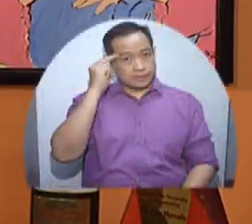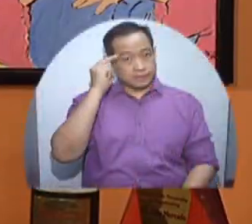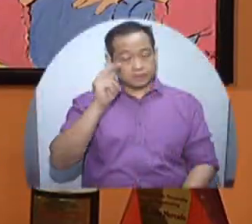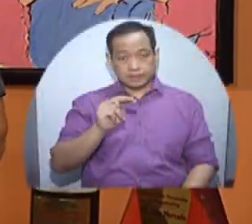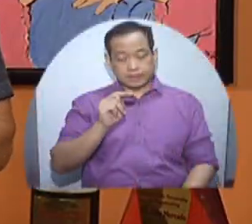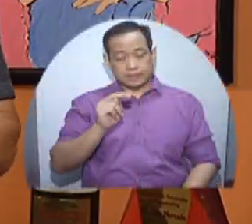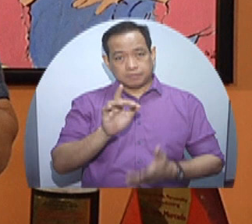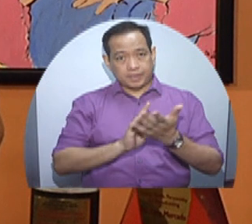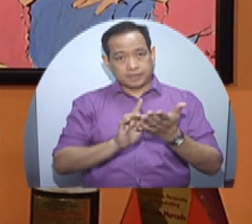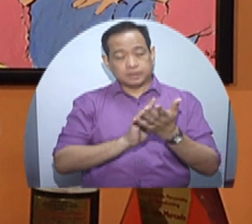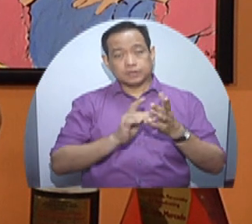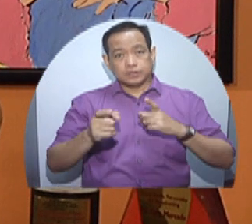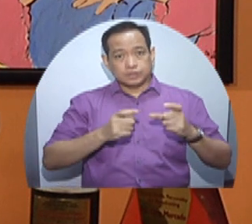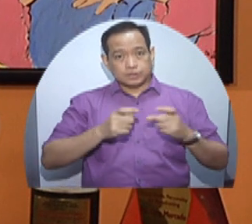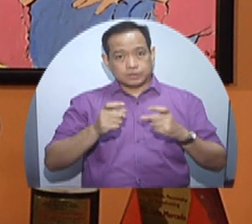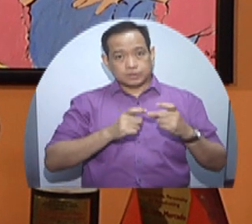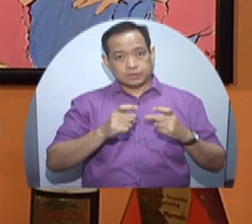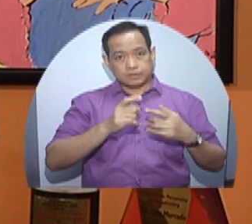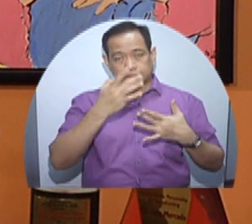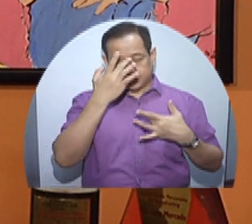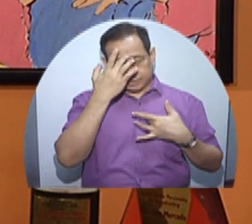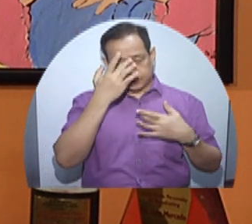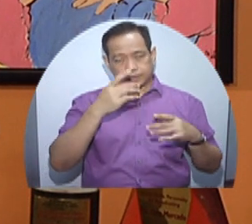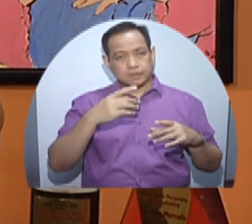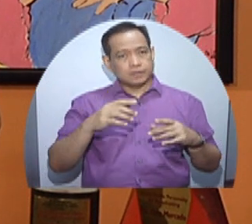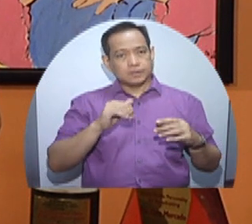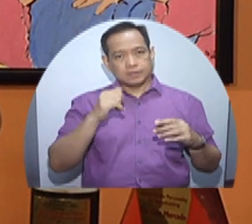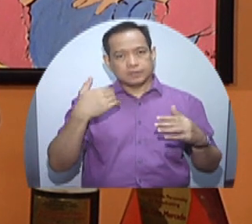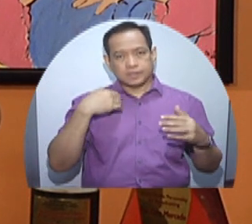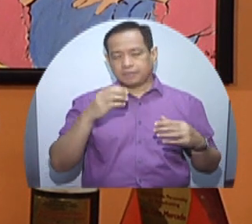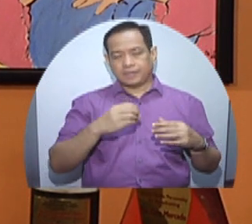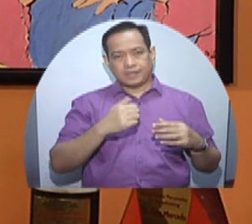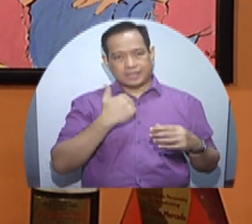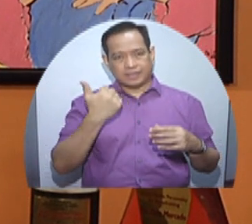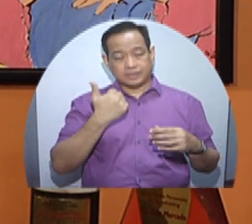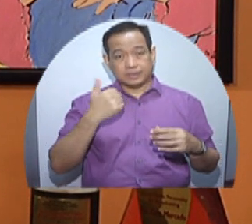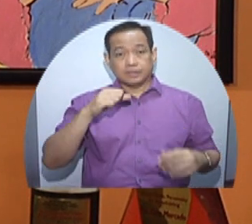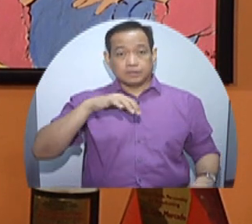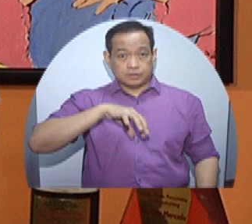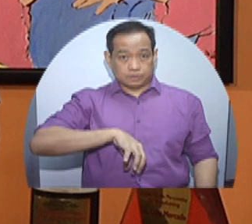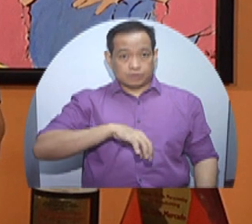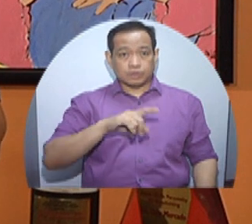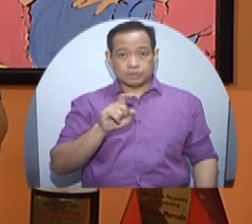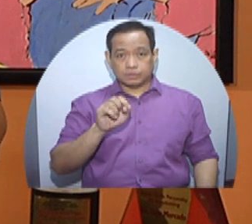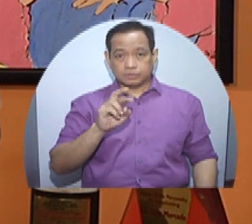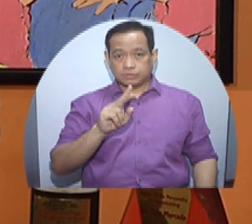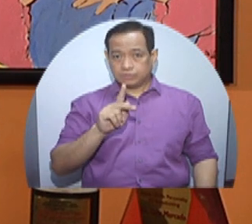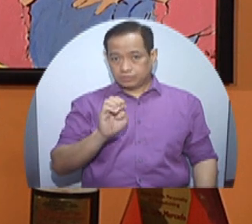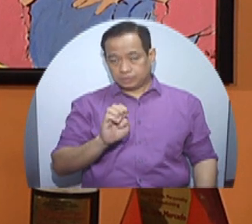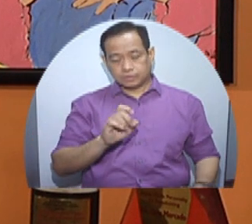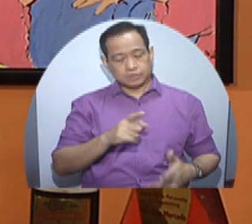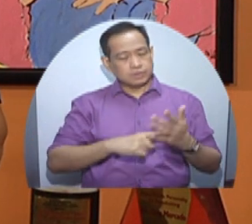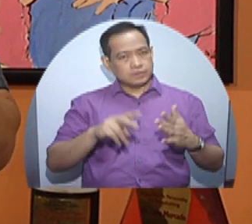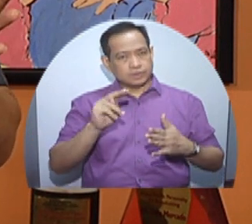Kailangan ng mga narsiso ng gamot para makontrol ang kanyang sakit at hindi siya magkaroon ng ipapang stroke. Kailangan din ng